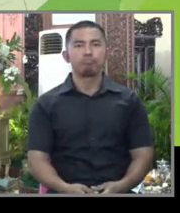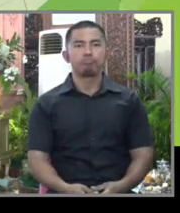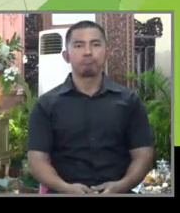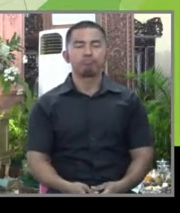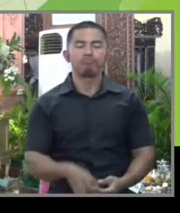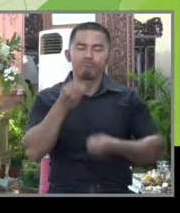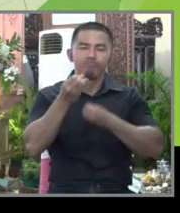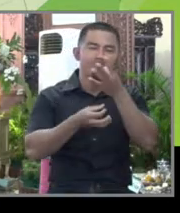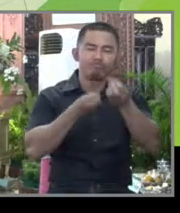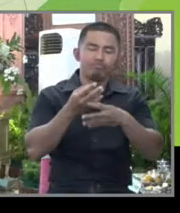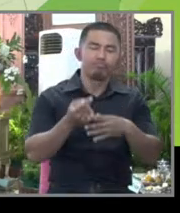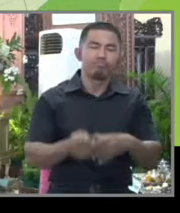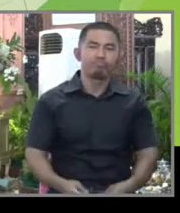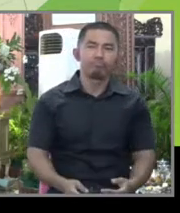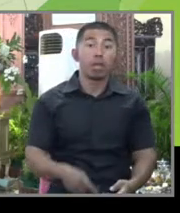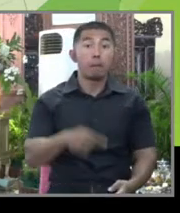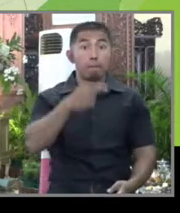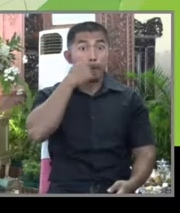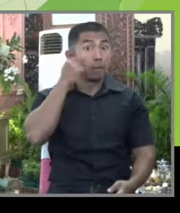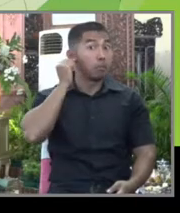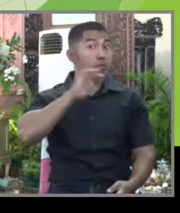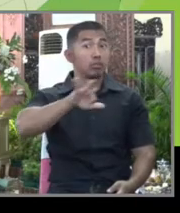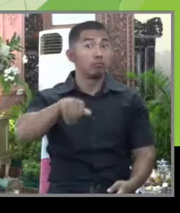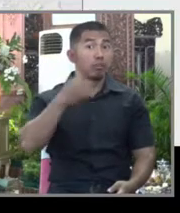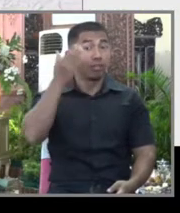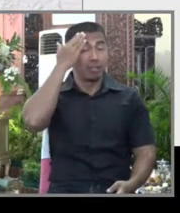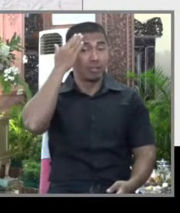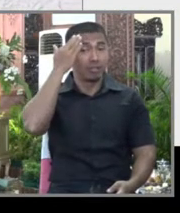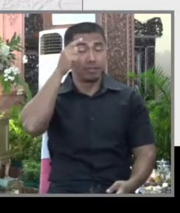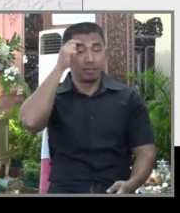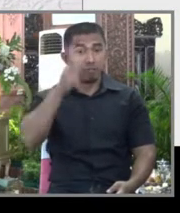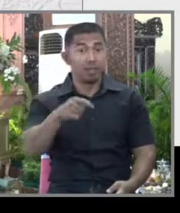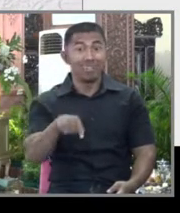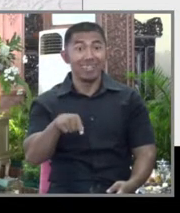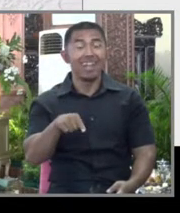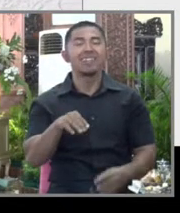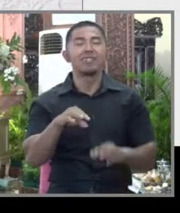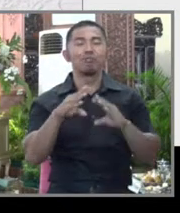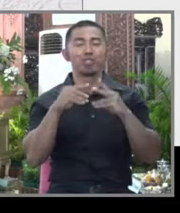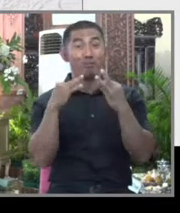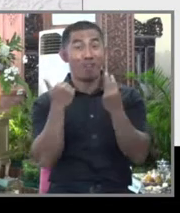prolog pendahuluan. Bapak Ibu semua yang saya hormati, ini mumpung Musrenbang, ya.